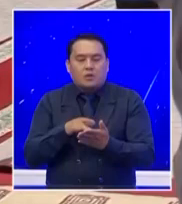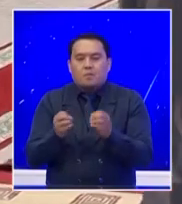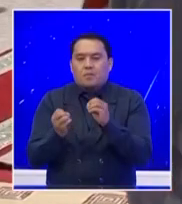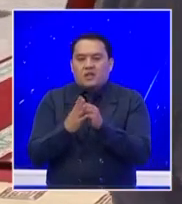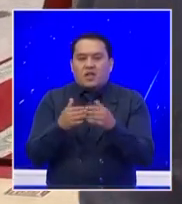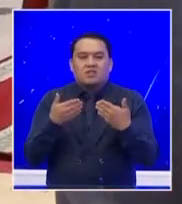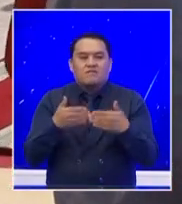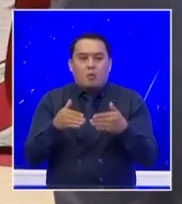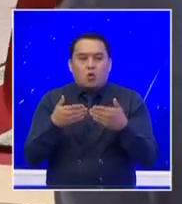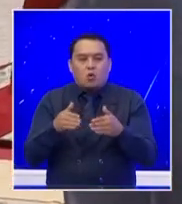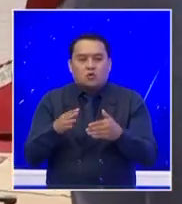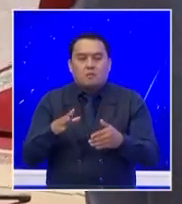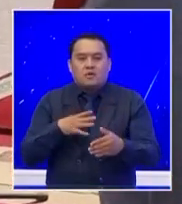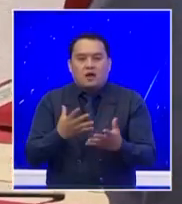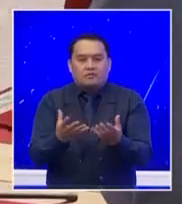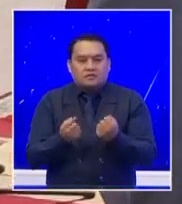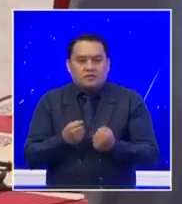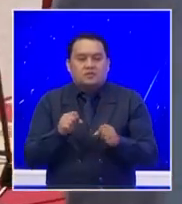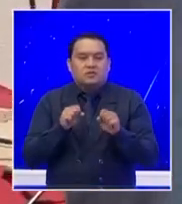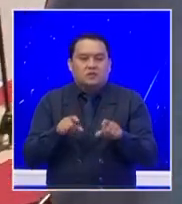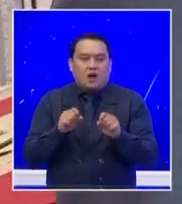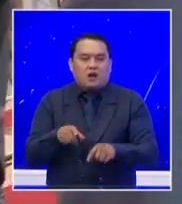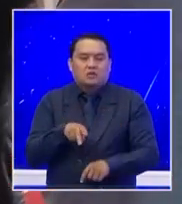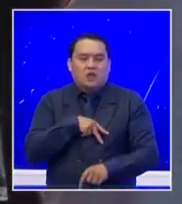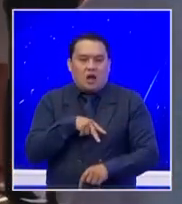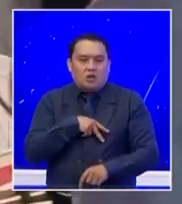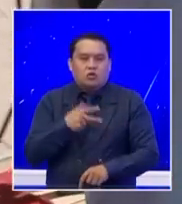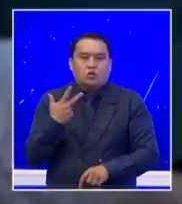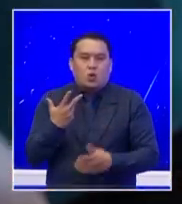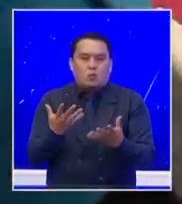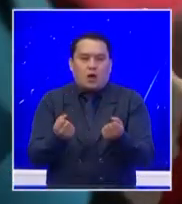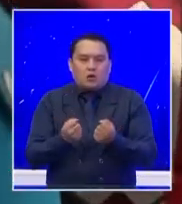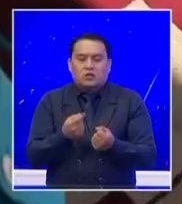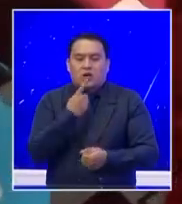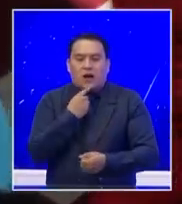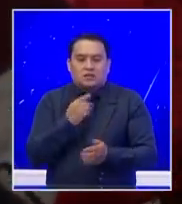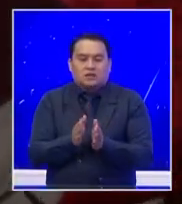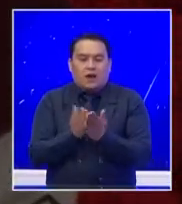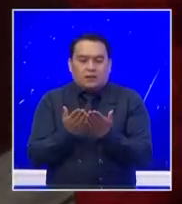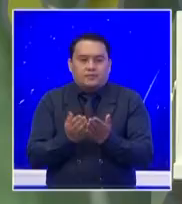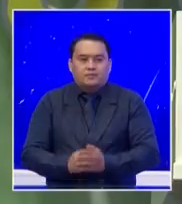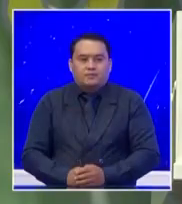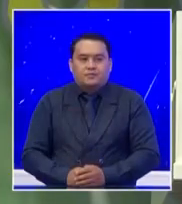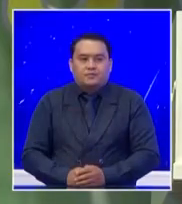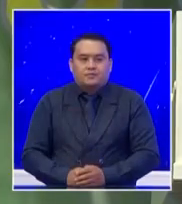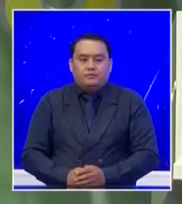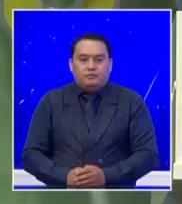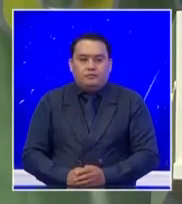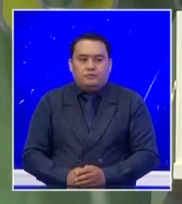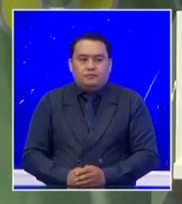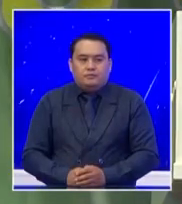15 выпускников лицея стали обладателями знака «Алтынбелгі». И еще трое получили аттестат особого образца.